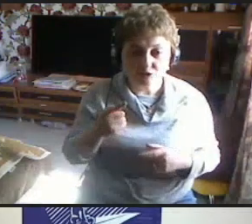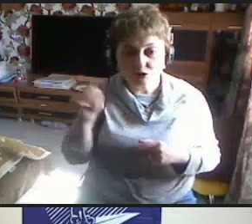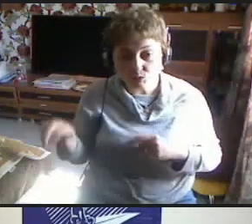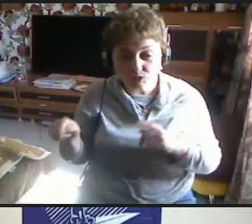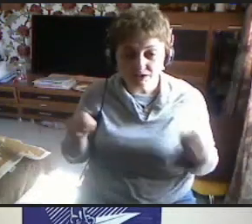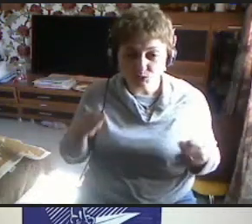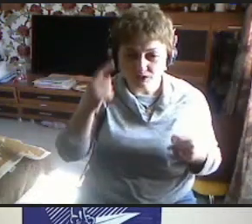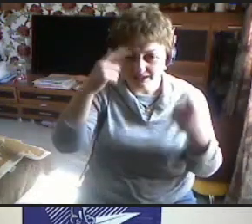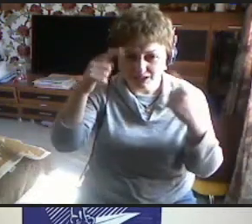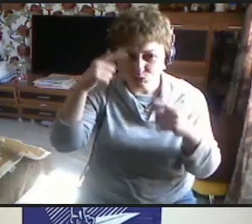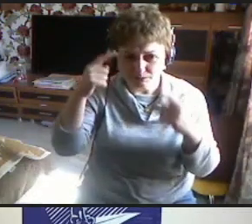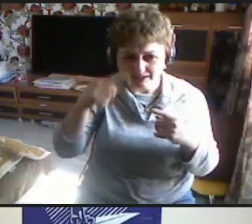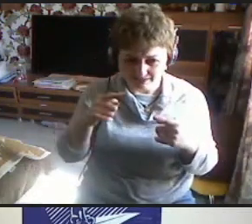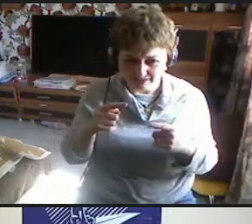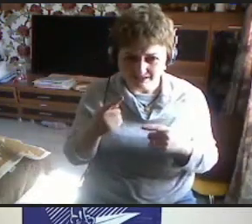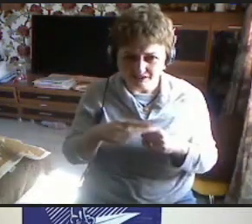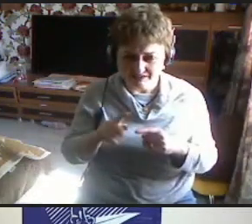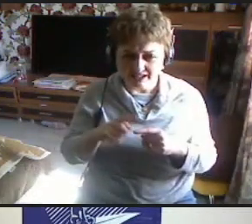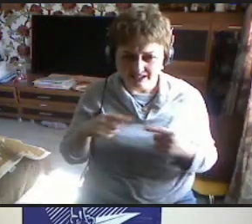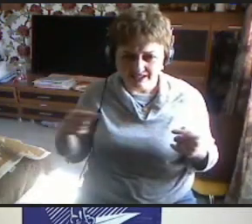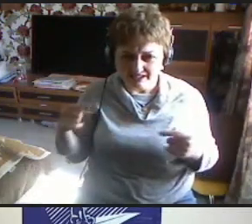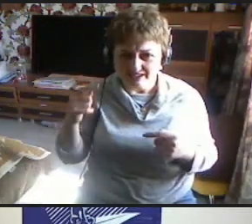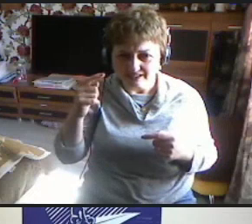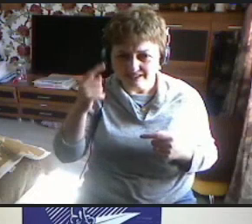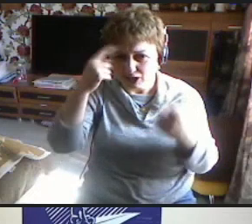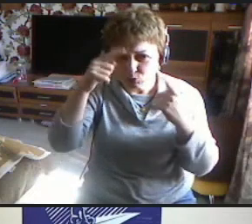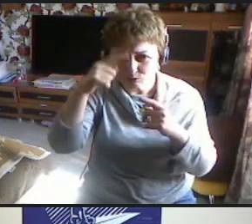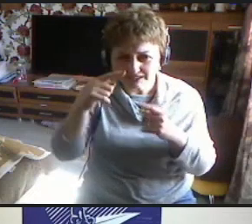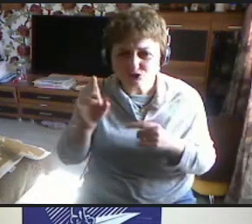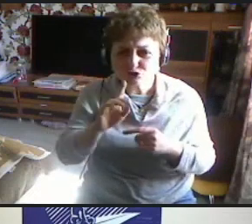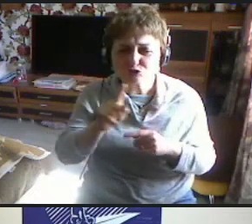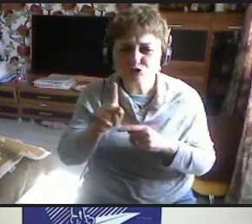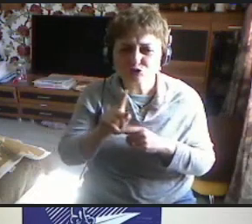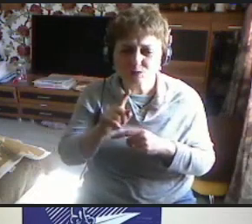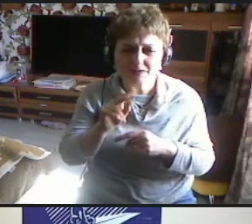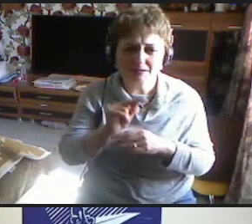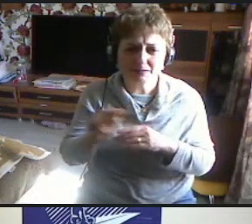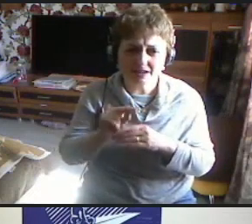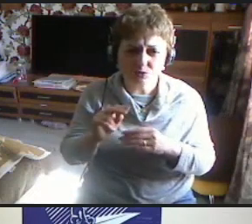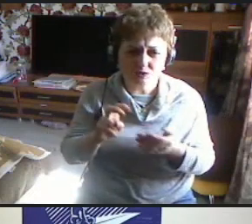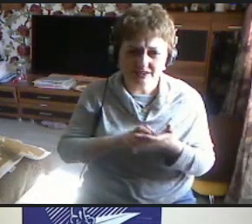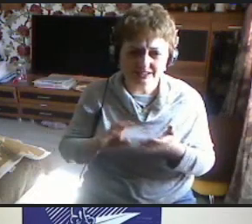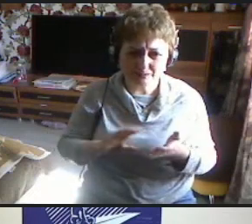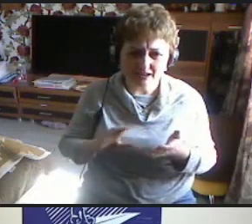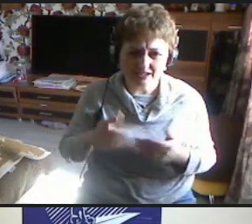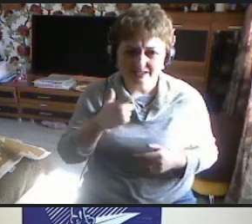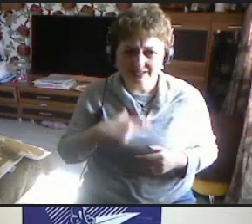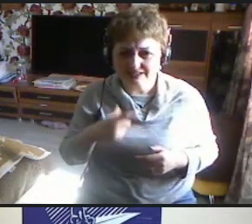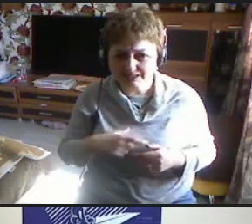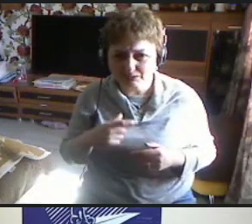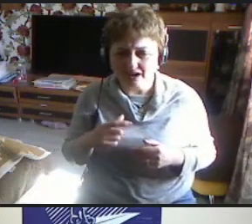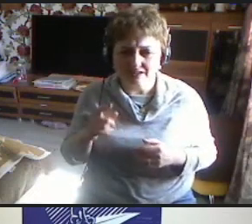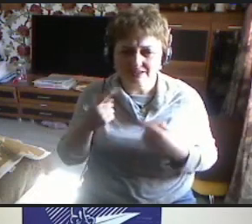стереотипные вещи. А чтобы педагог вот, ну, не испытывал такой боязни, что ли, за себя, за других детей в